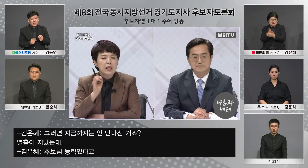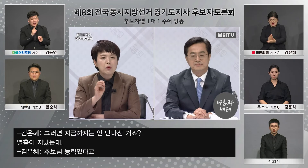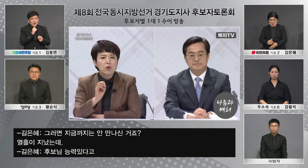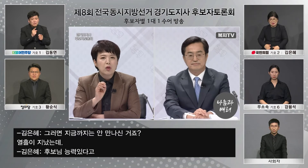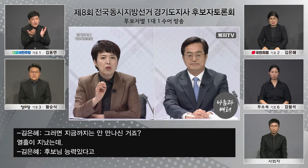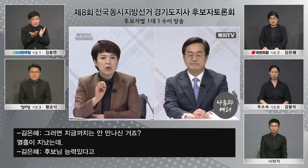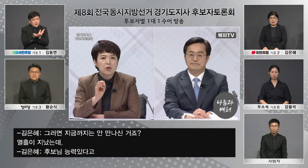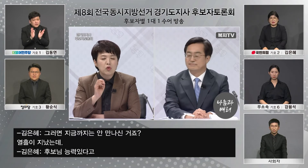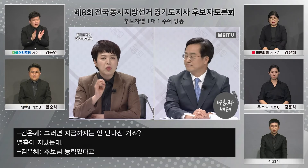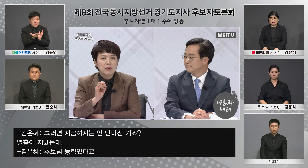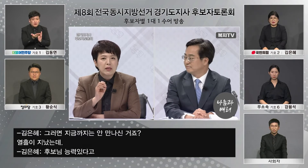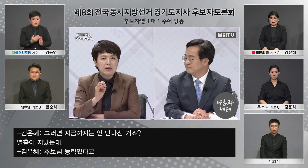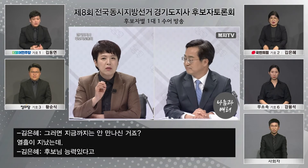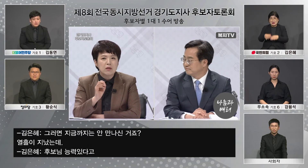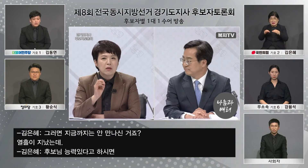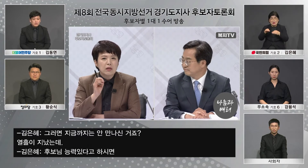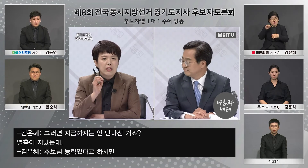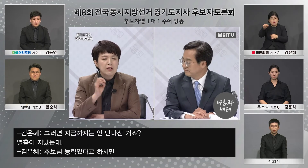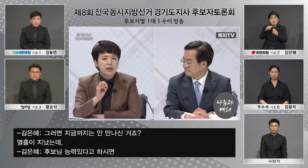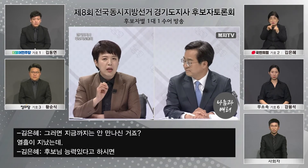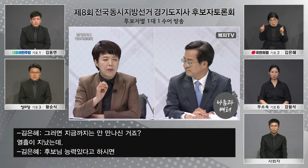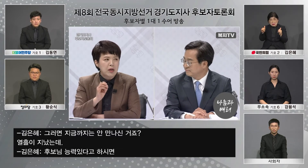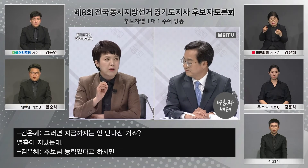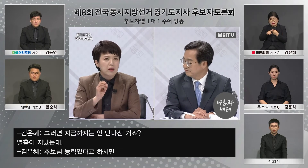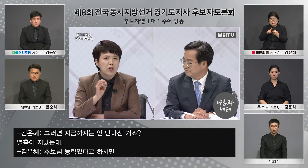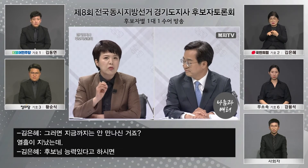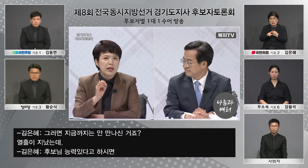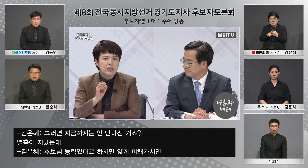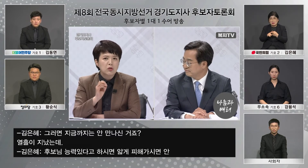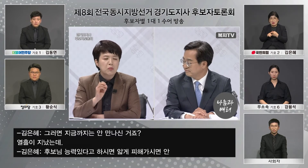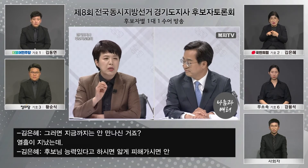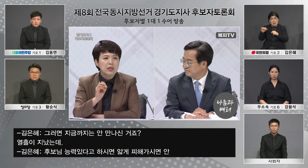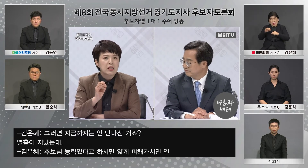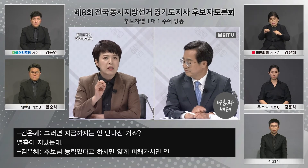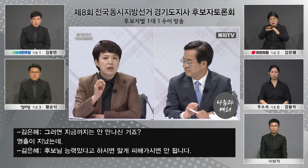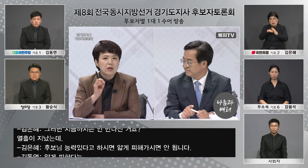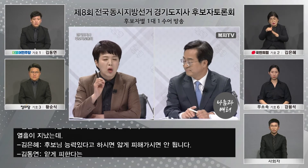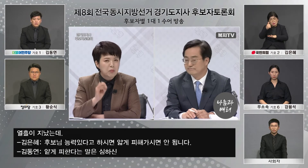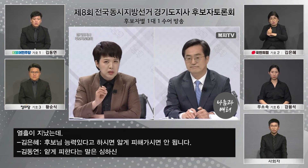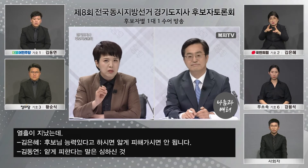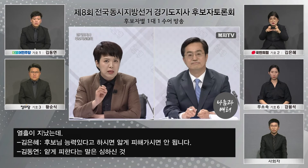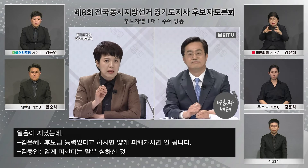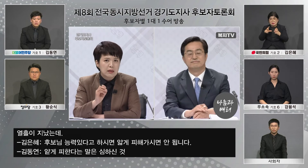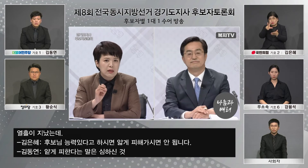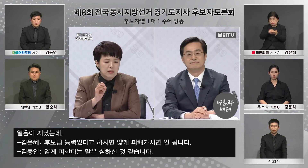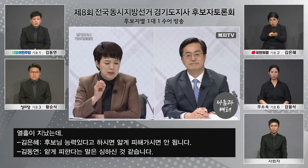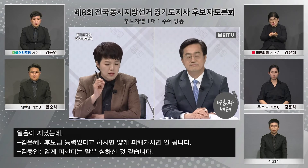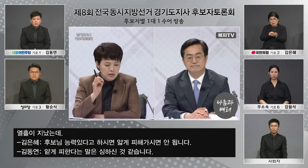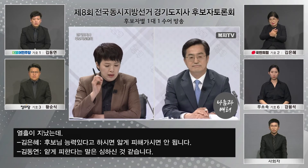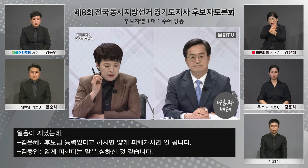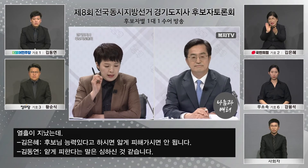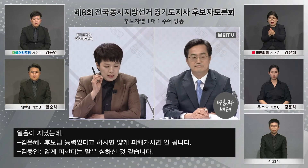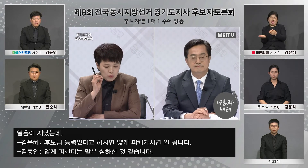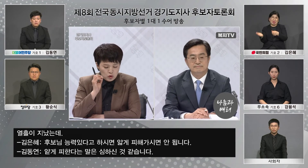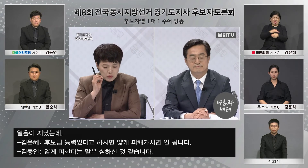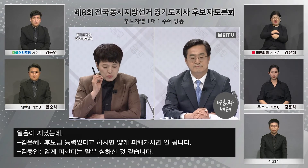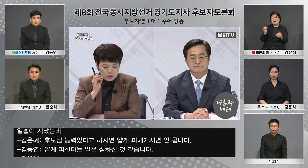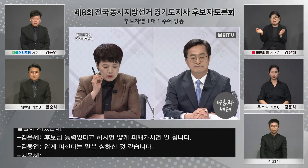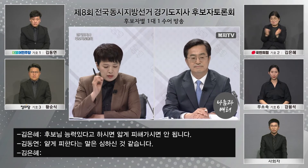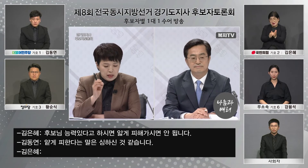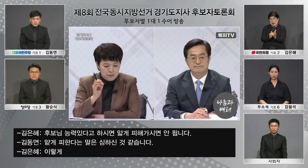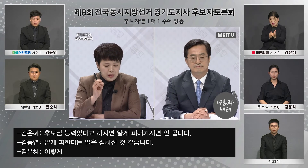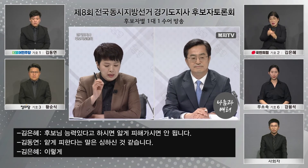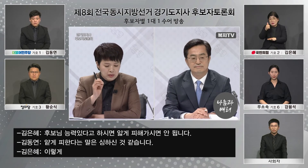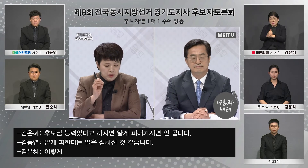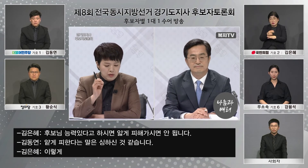같습니다. 김동연 후보님에 대해서 이렇게 가면 결국 대장동 비리를 덮으실 거다. 그래서 대장동